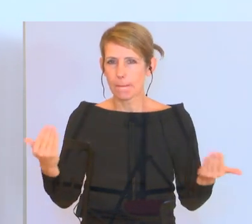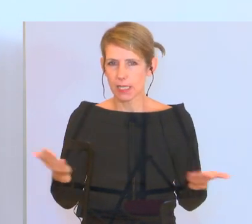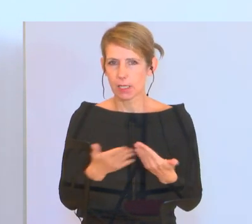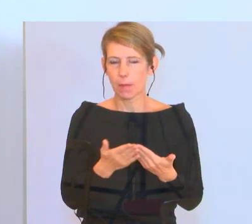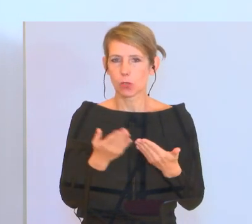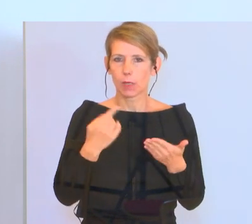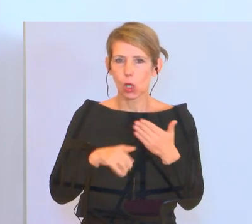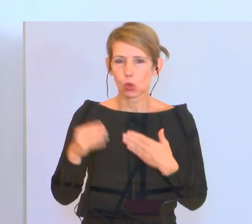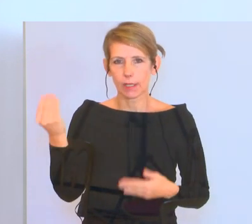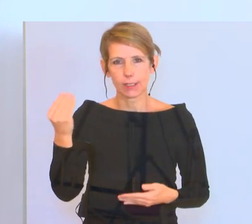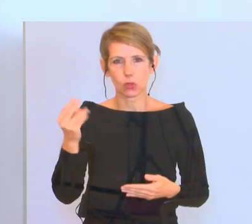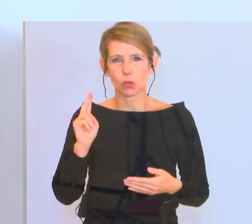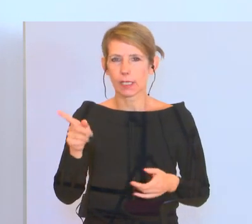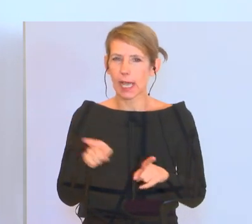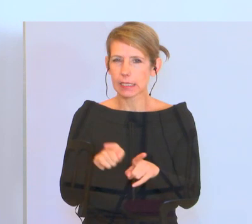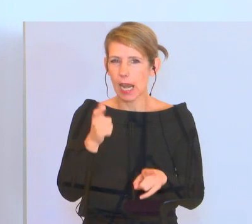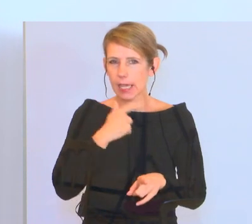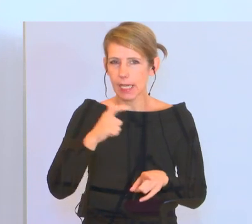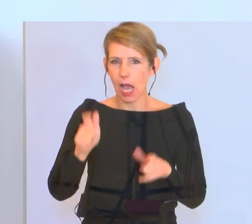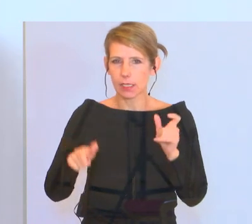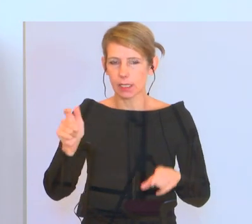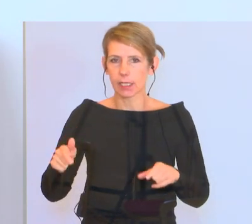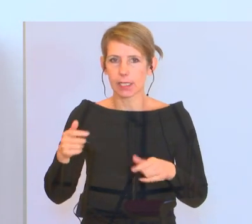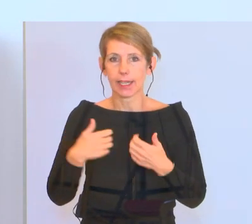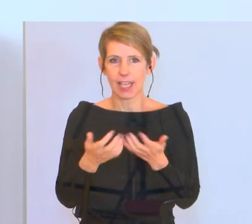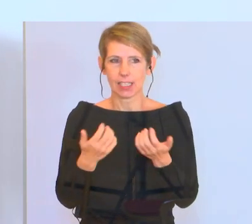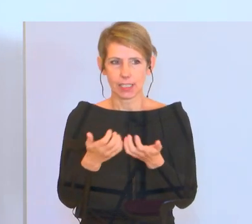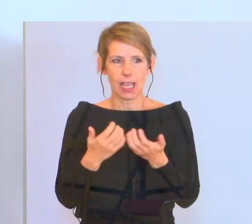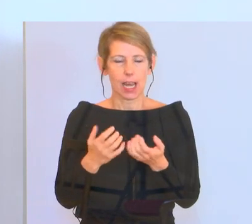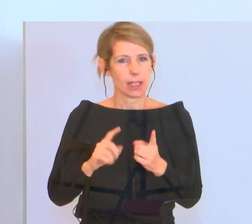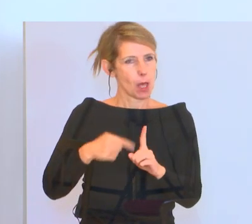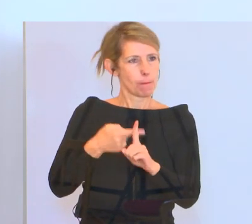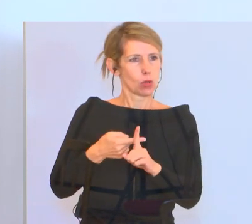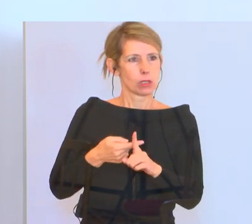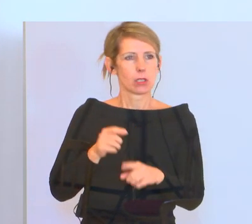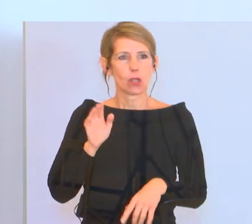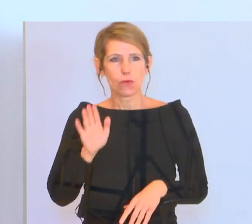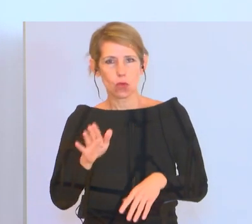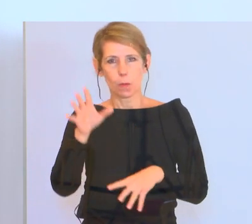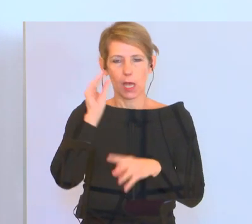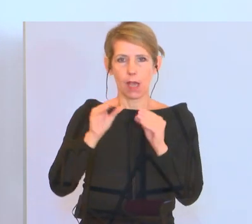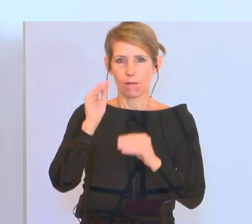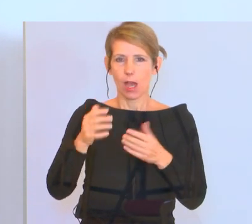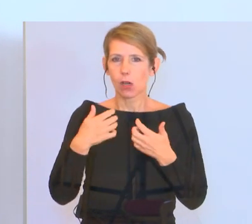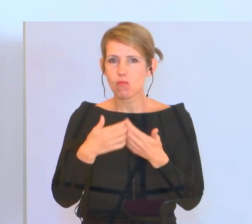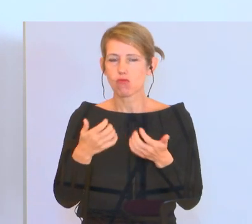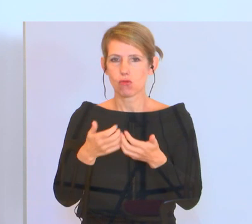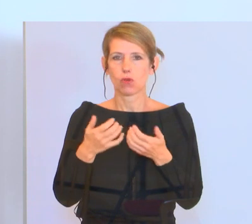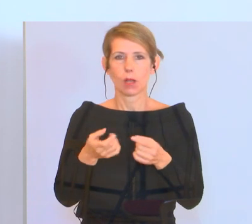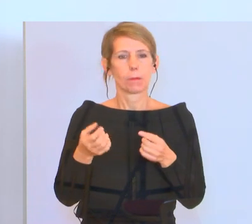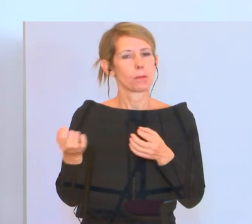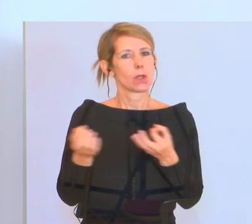ihren Gleichaltrigen darüber berichten können, Gott sei Dank meistens sehr, sehr positiv über ihre Erfahrungen in der Lehre, oder indem wir auch vermehrt